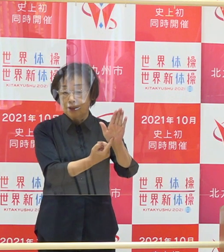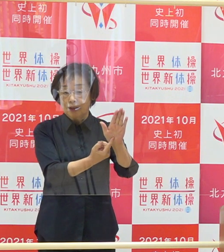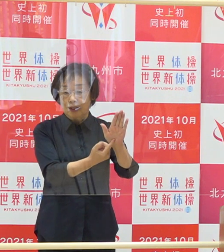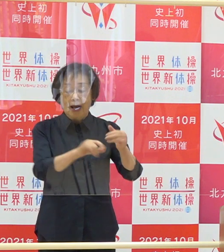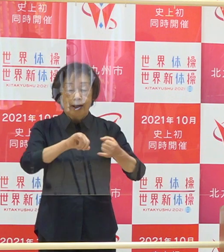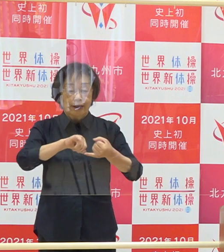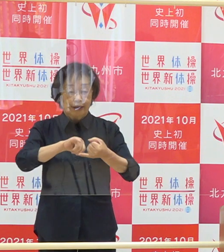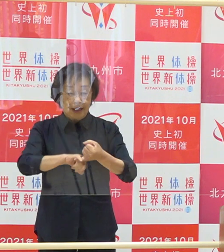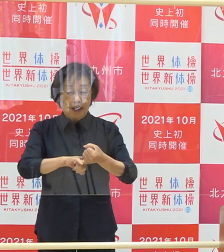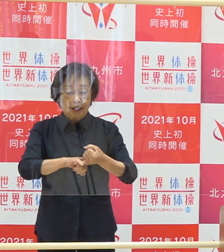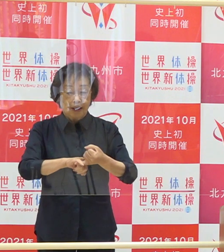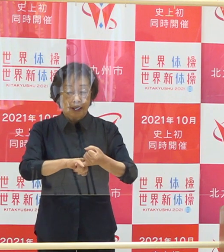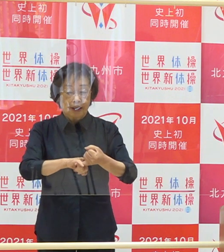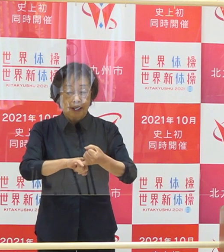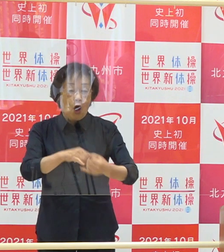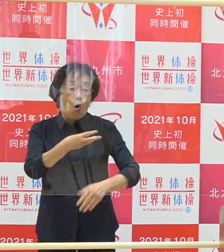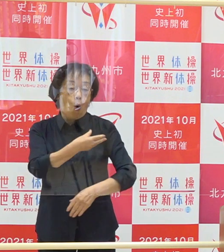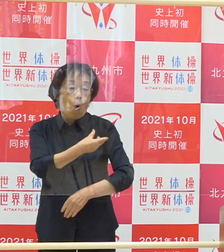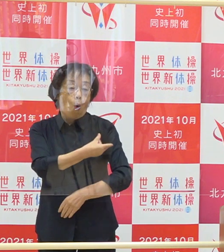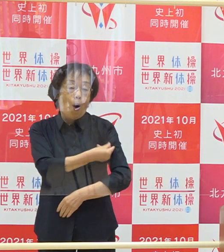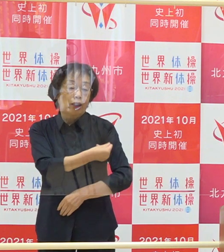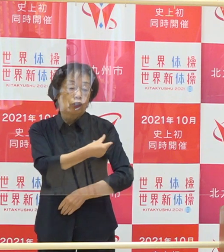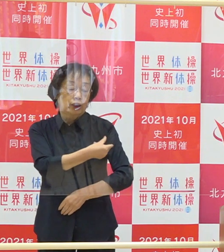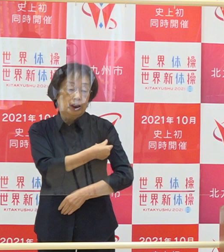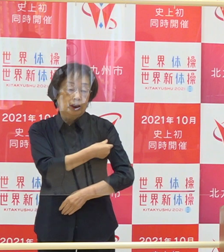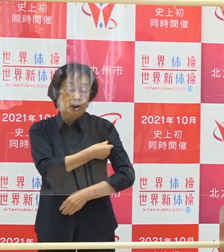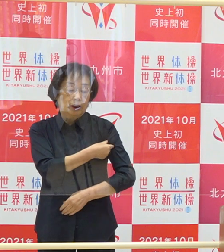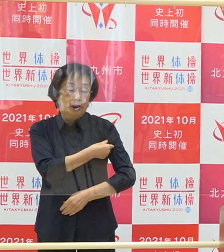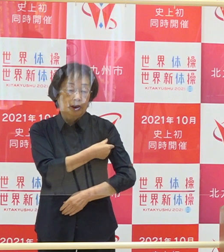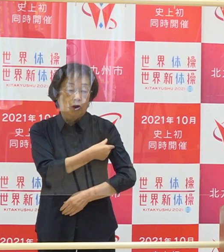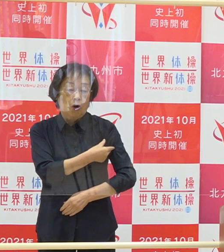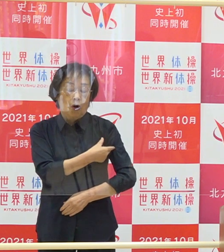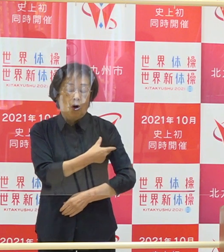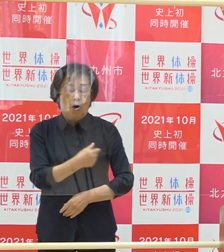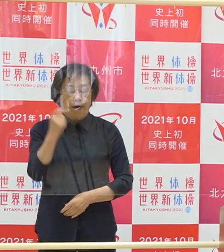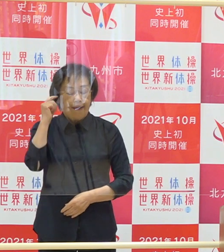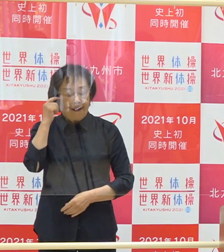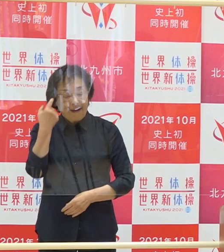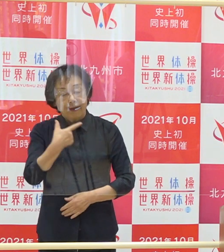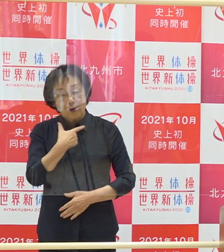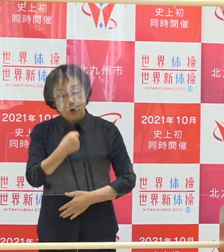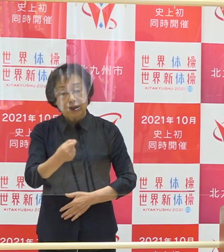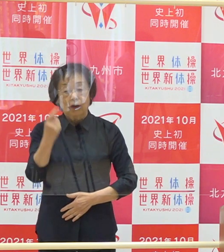ひともワクチン接種を検討していただきたいのであります。